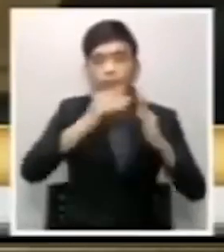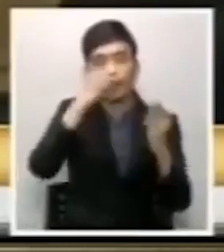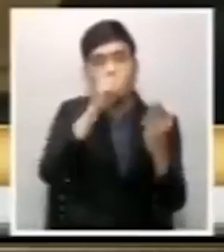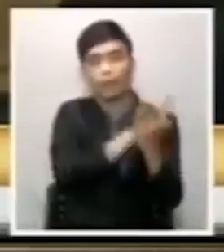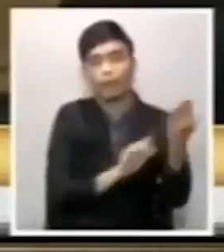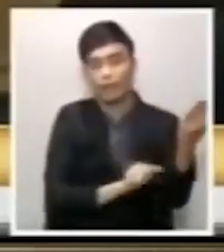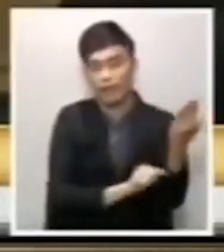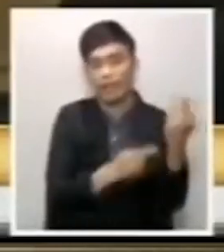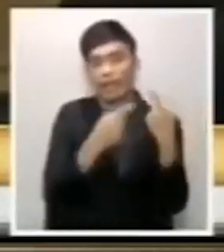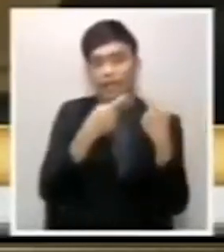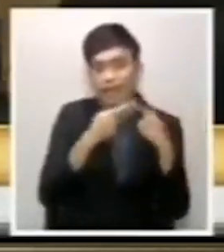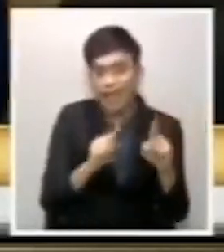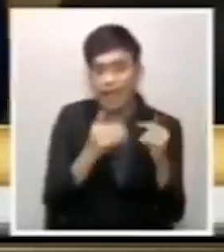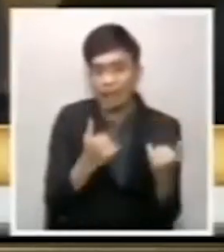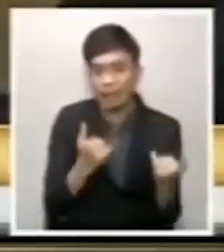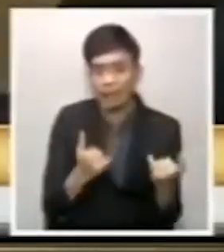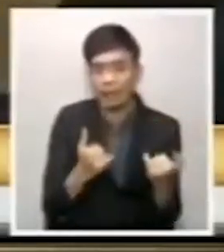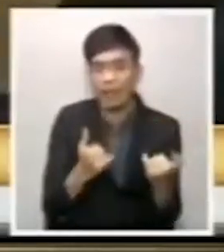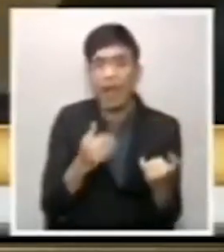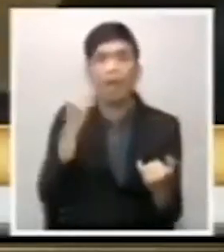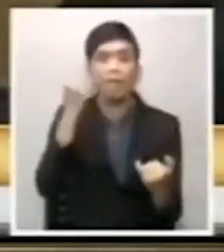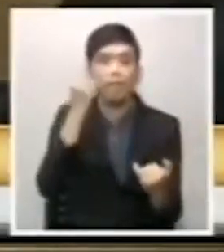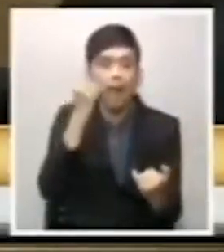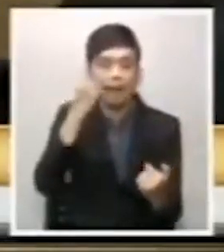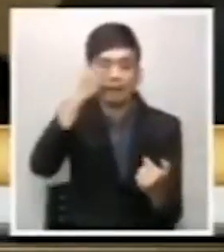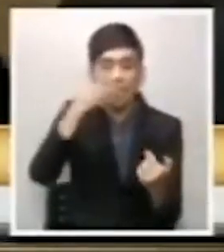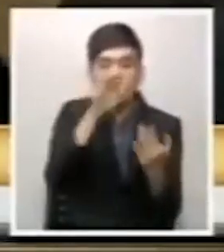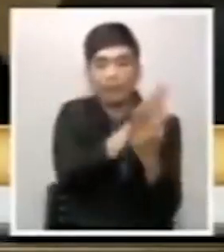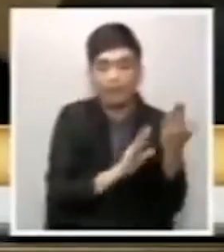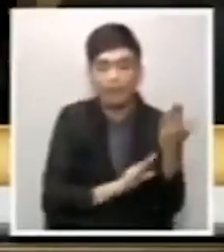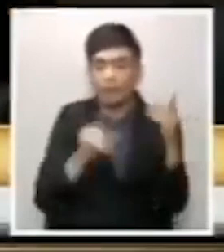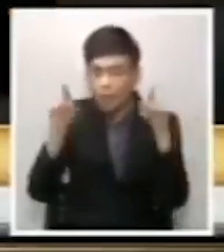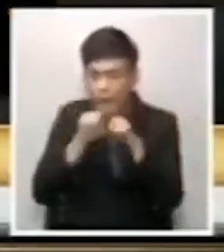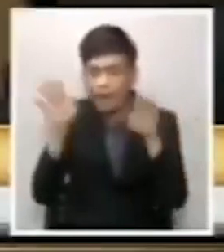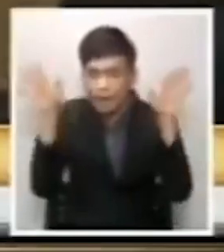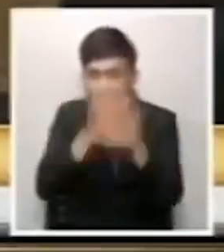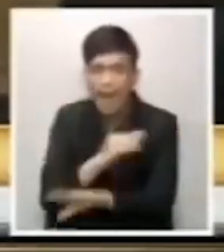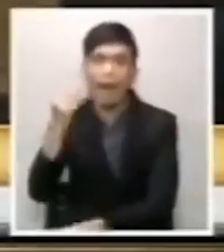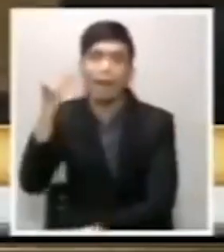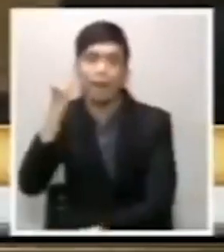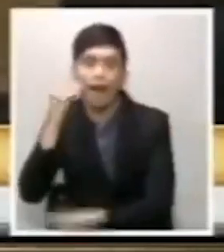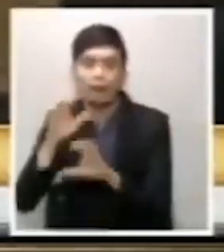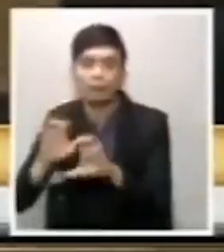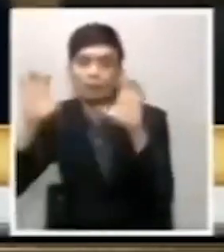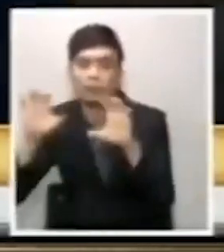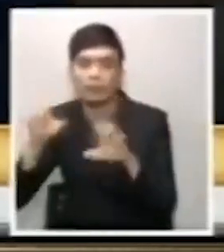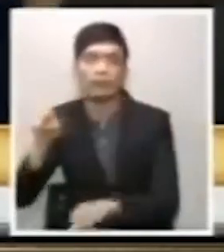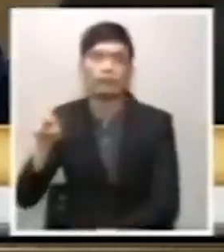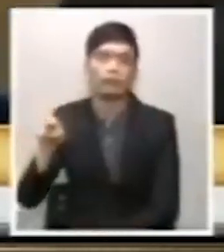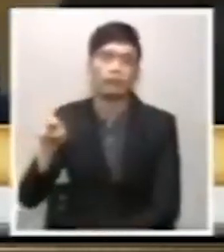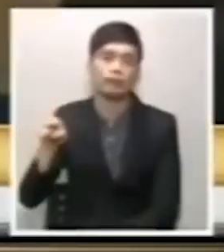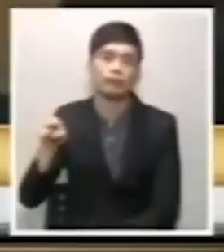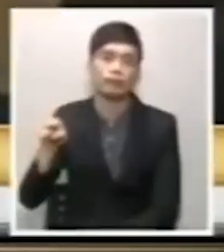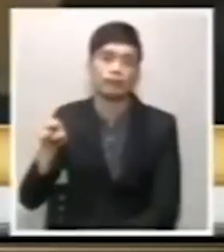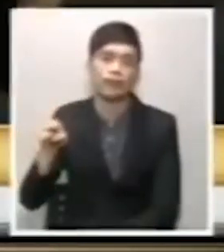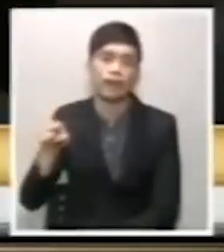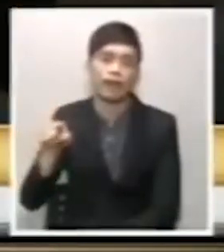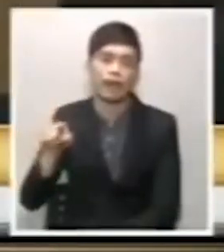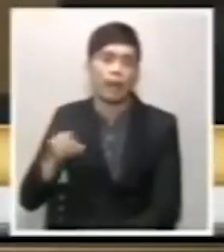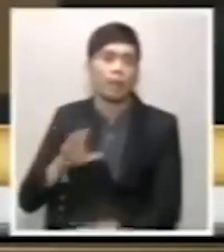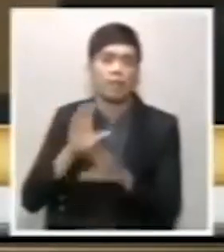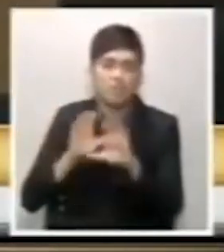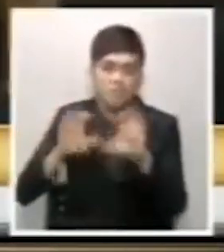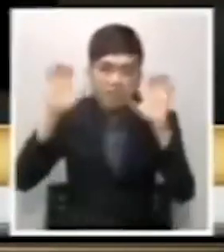าบ้านของเราวันนี้เปรียบเสมือนผีสิงครับเหมือนบ้านผีสิงบ้านนี้มีผีเร่ร่อน